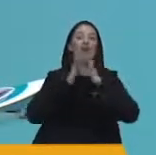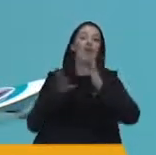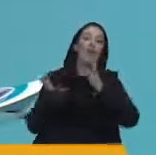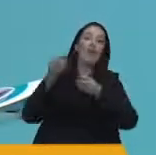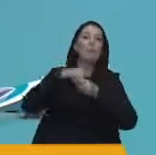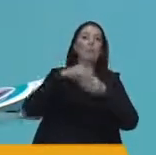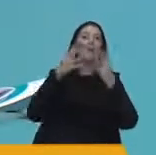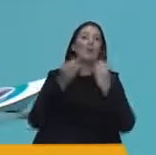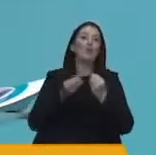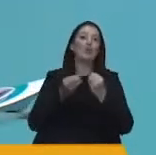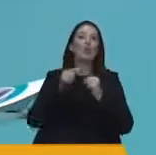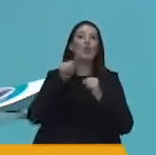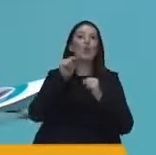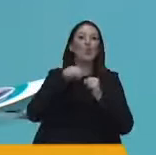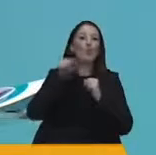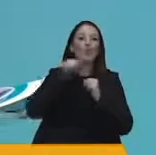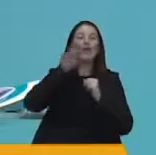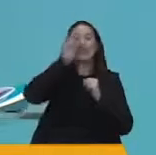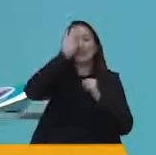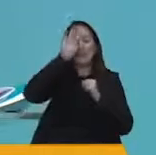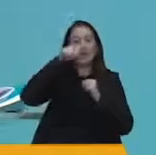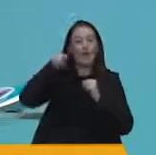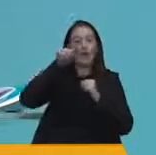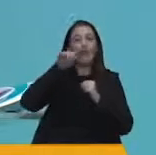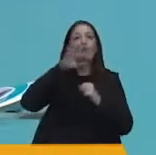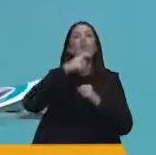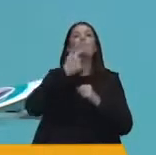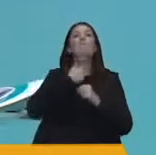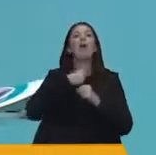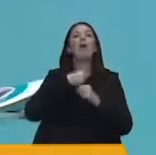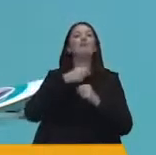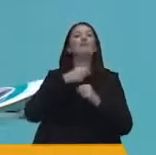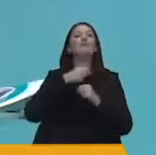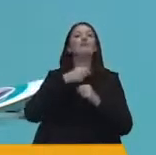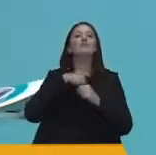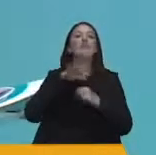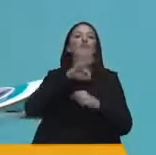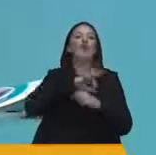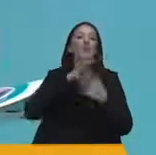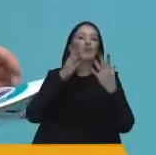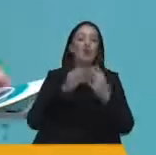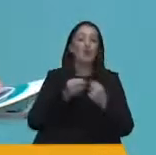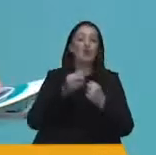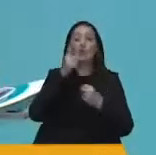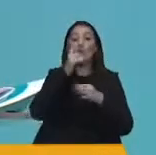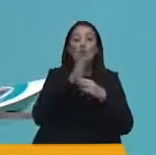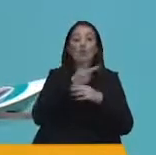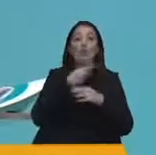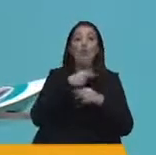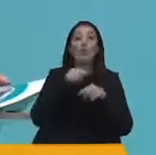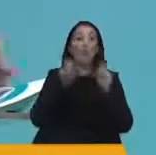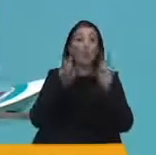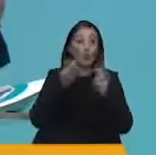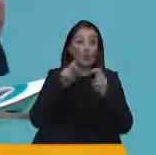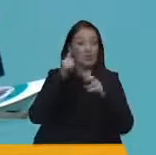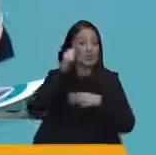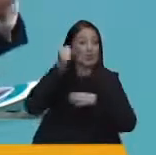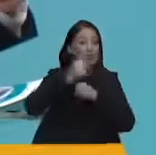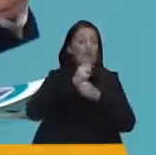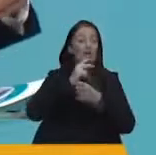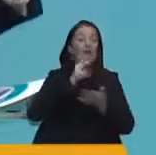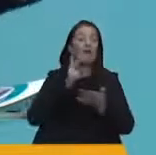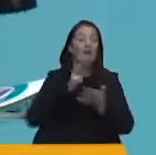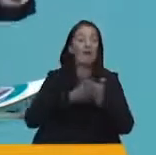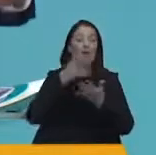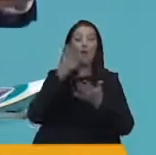koyacağız. Ve bundan İstanbullular, Beykozlular yararlanacak. Dolayısıyla ben bu konunun ısrar kararı